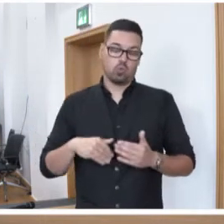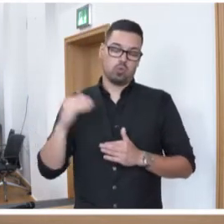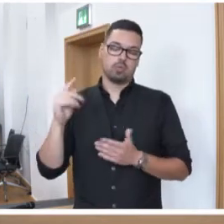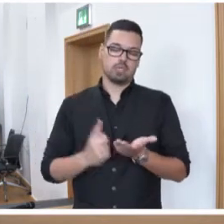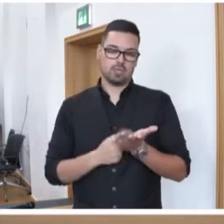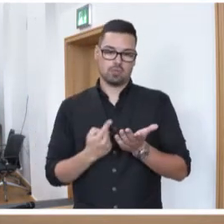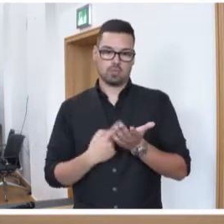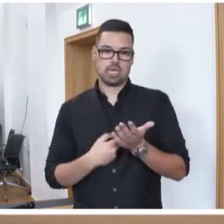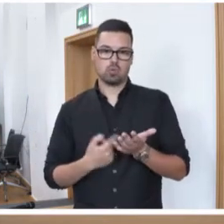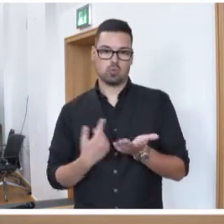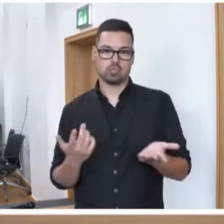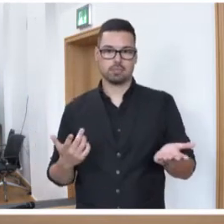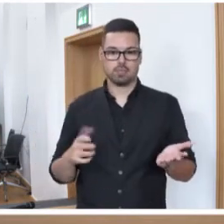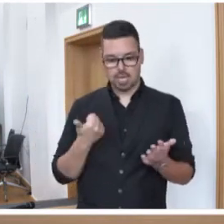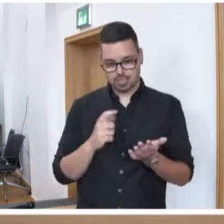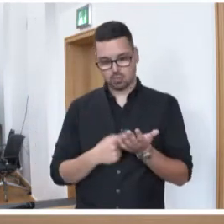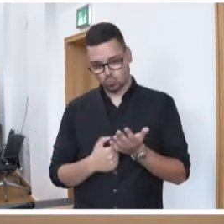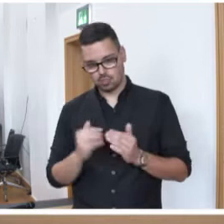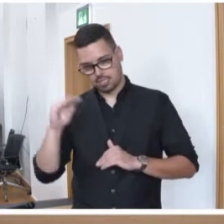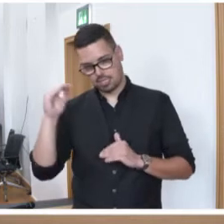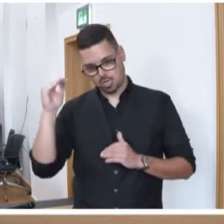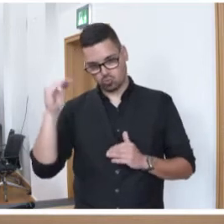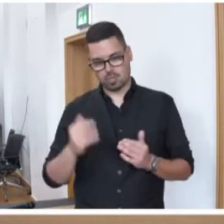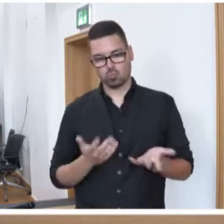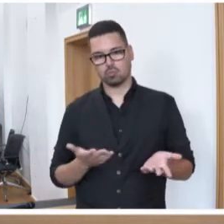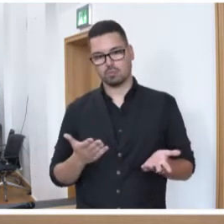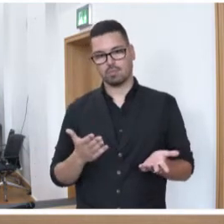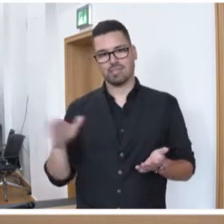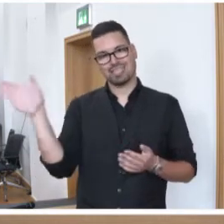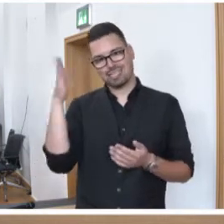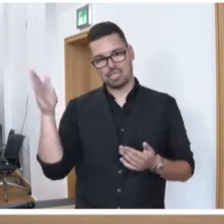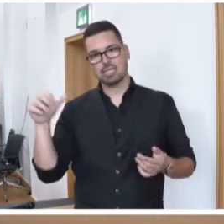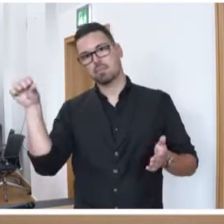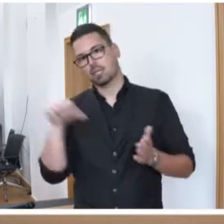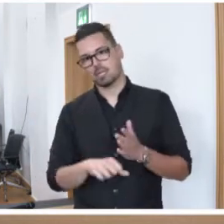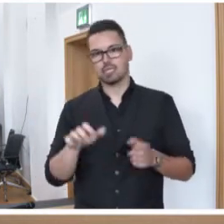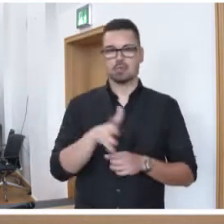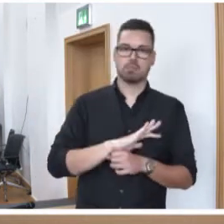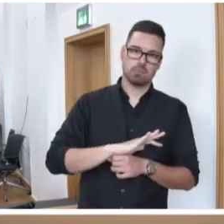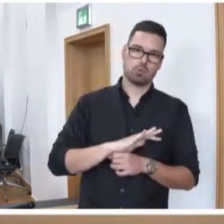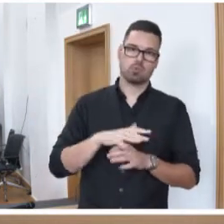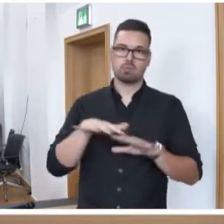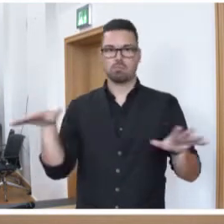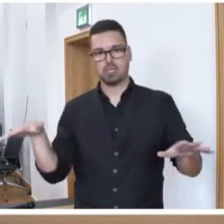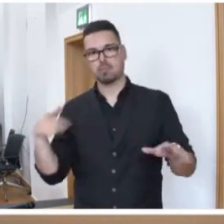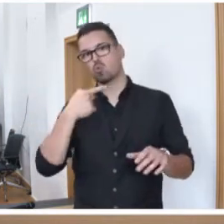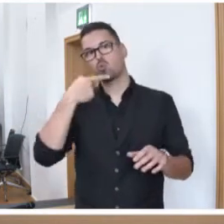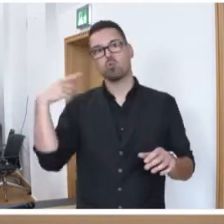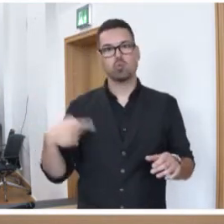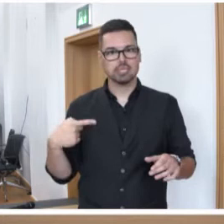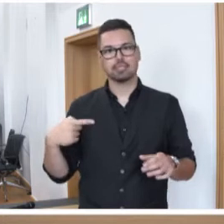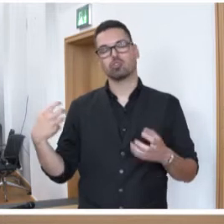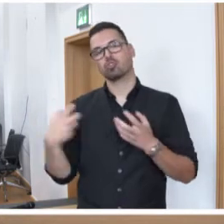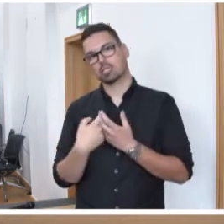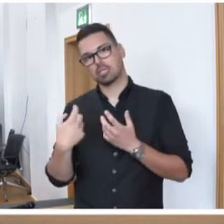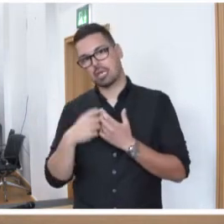Herausforderungen. Eine große Herausforderung folgt der nächsten. Klimakrise, Pandemie und jetzt kommen mit dem russischen Angriffskrieg auch noch